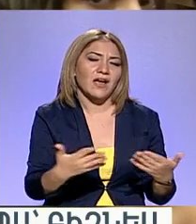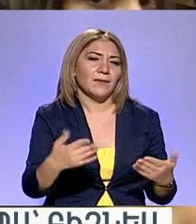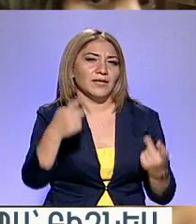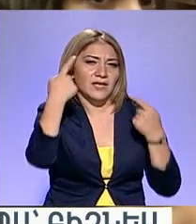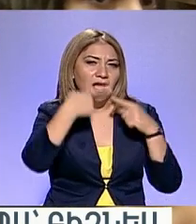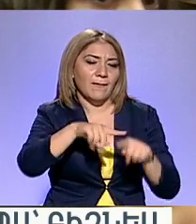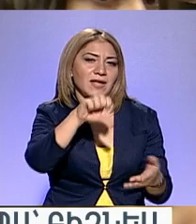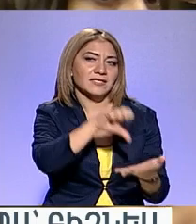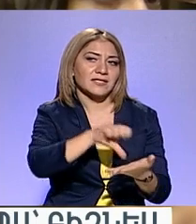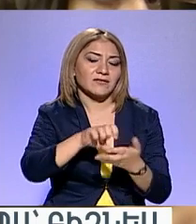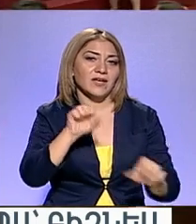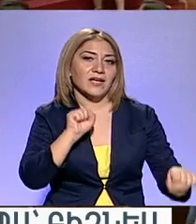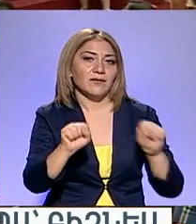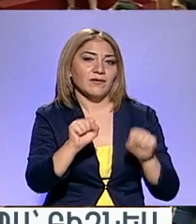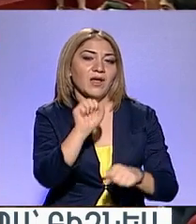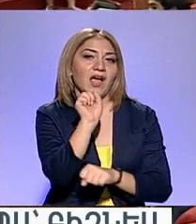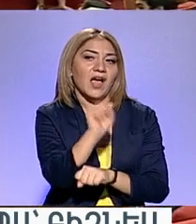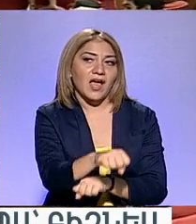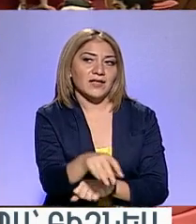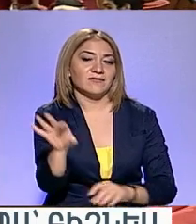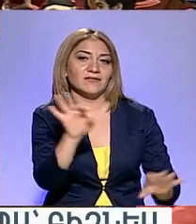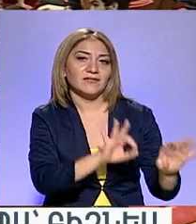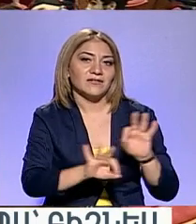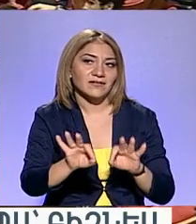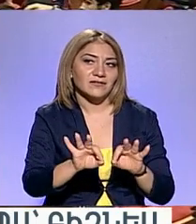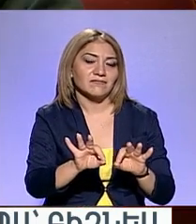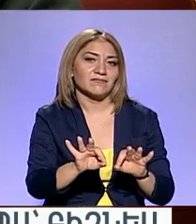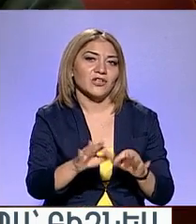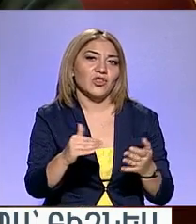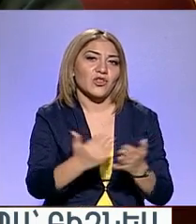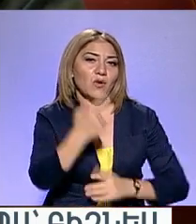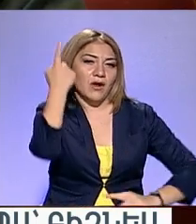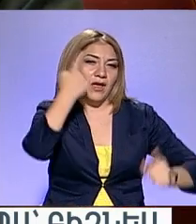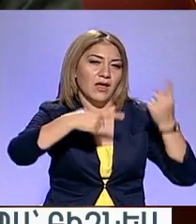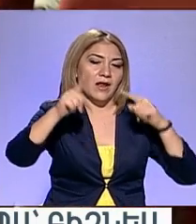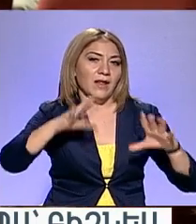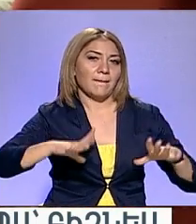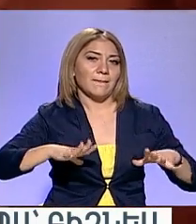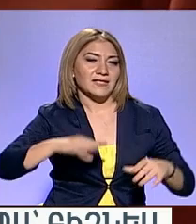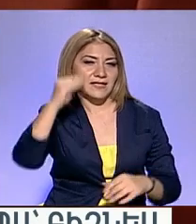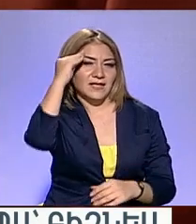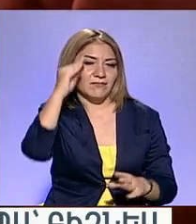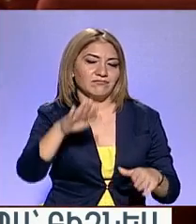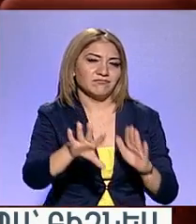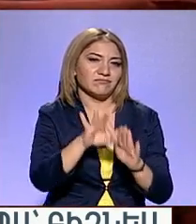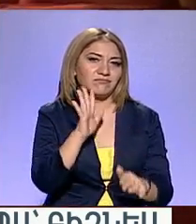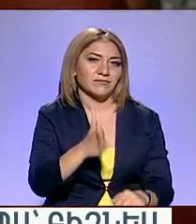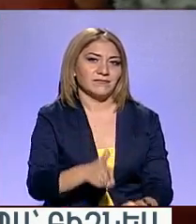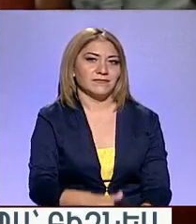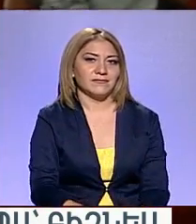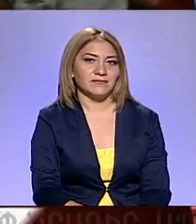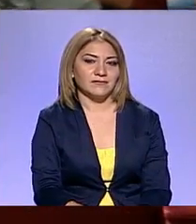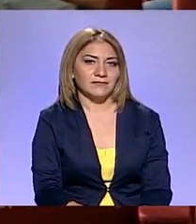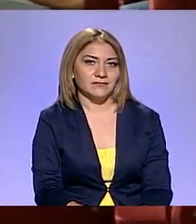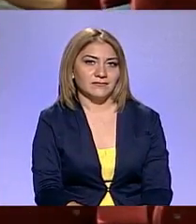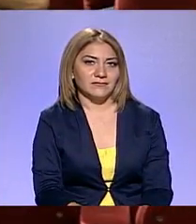հաստատություններից։ Կազմակերպիչների խոսքով հաղթողների ընտրության հարցում նախապատվությունը տալու են նոր արար բիզնես գաղափարներին։ Լաուրա Հակոբյան, Էդմոնդ Հակոբյան,